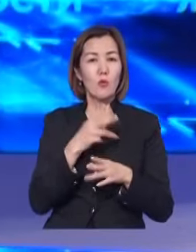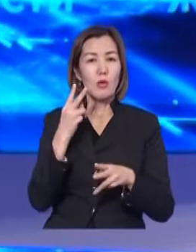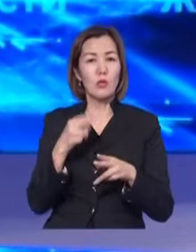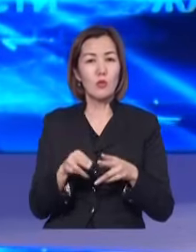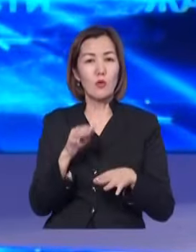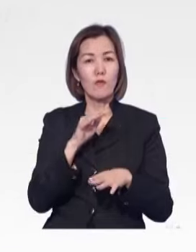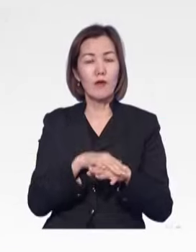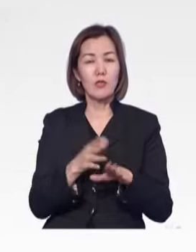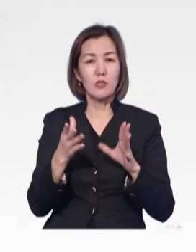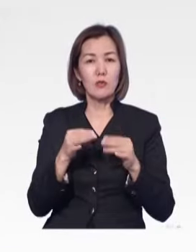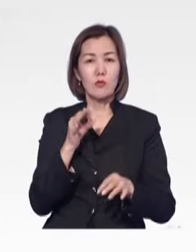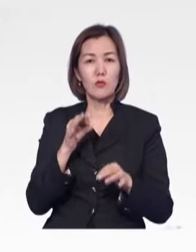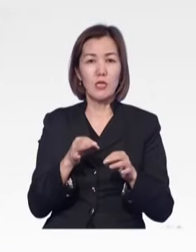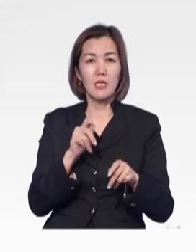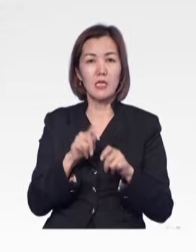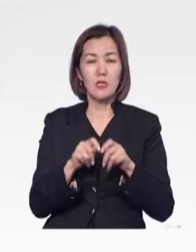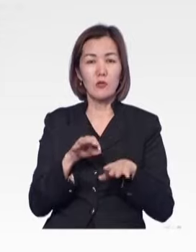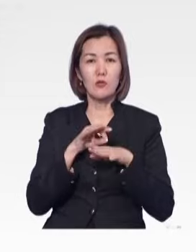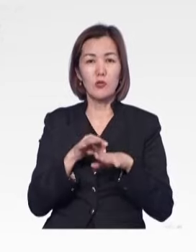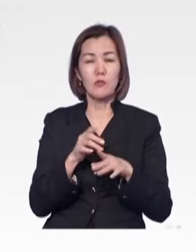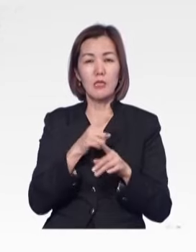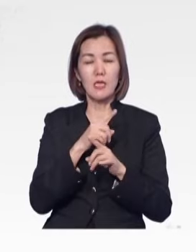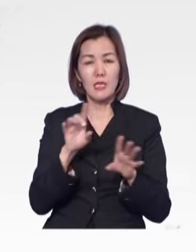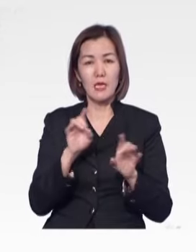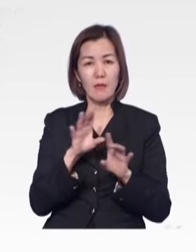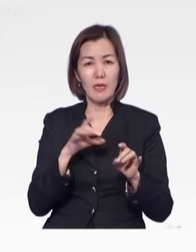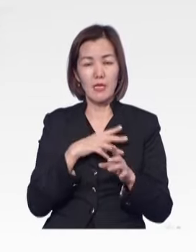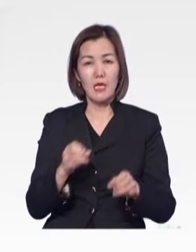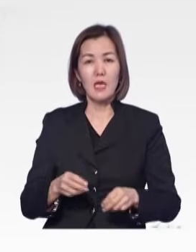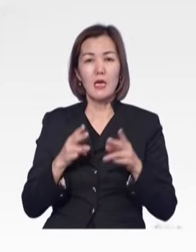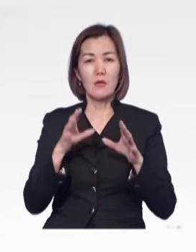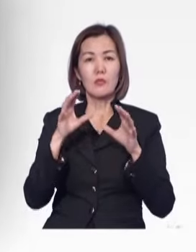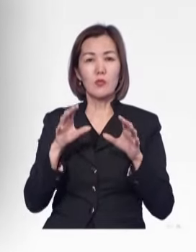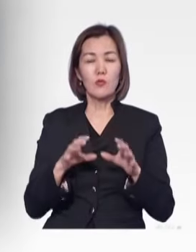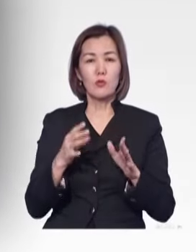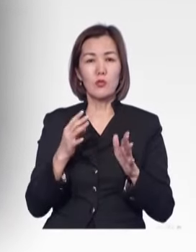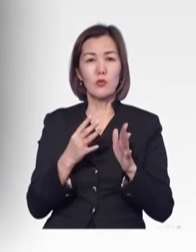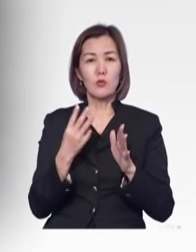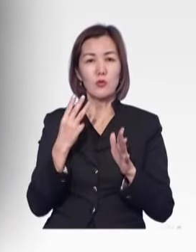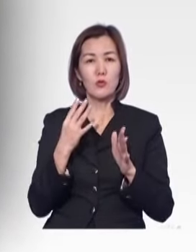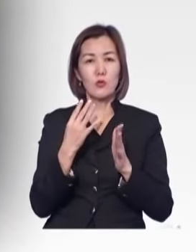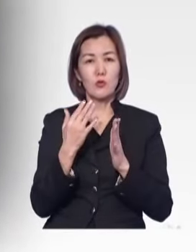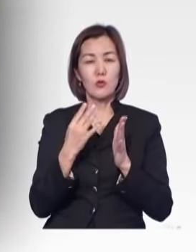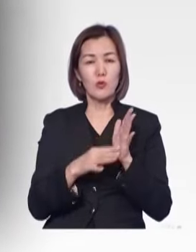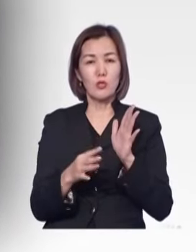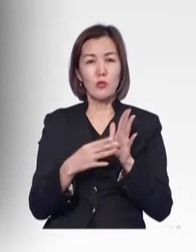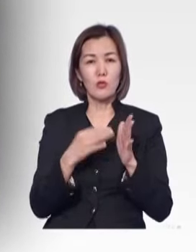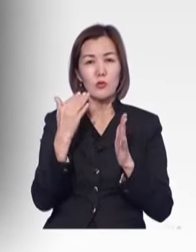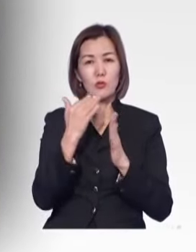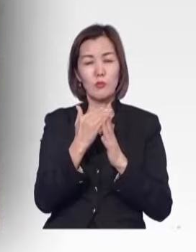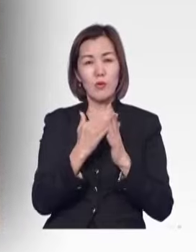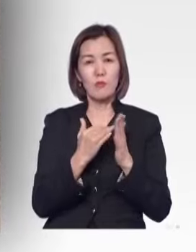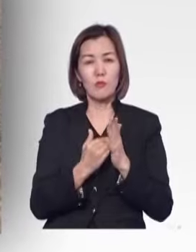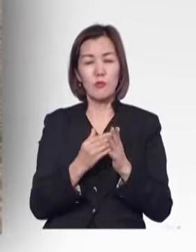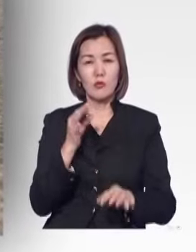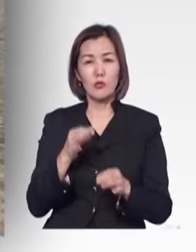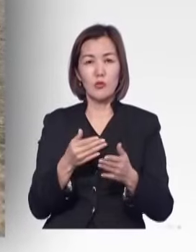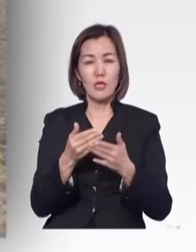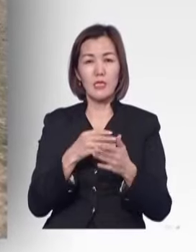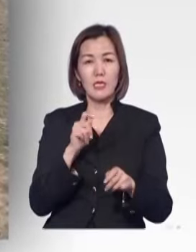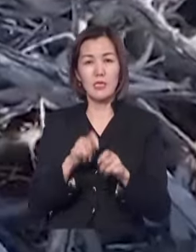кету фактісі бойынша сотқа дейінгі тергеу жүргізіп жатқан хабарлады. Қылмыстық кодекстің 99-ші бабының 3-ші бөлігі бойынша сотқа дейінгі